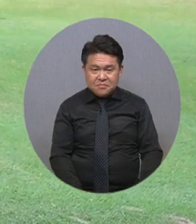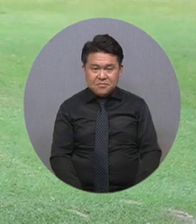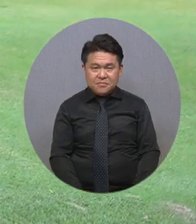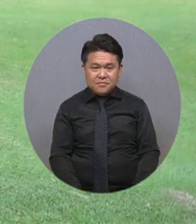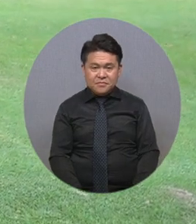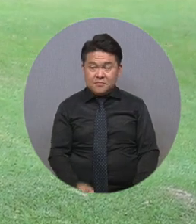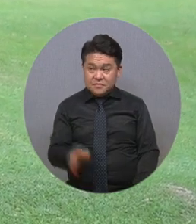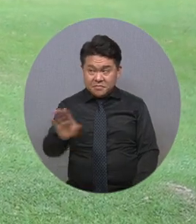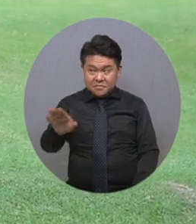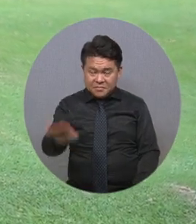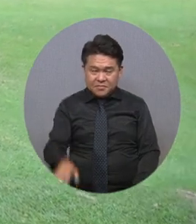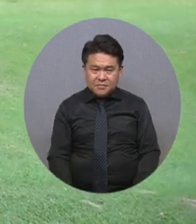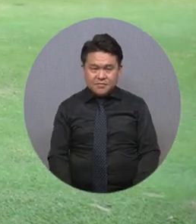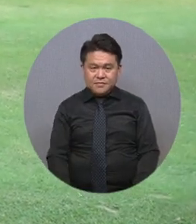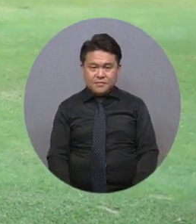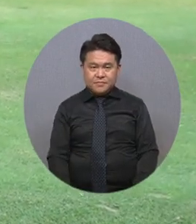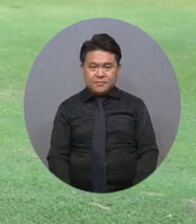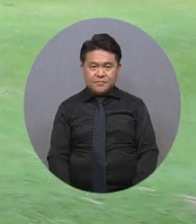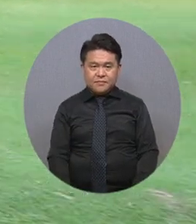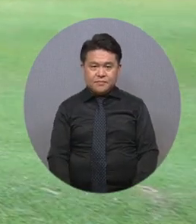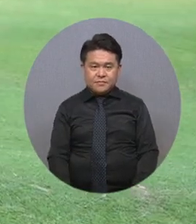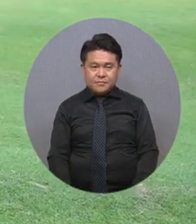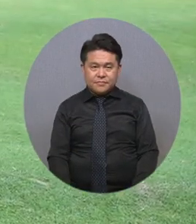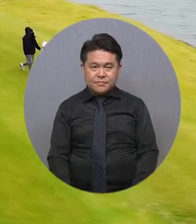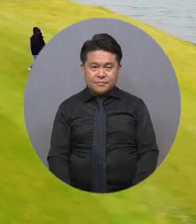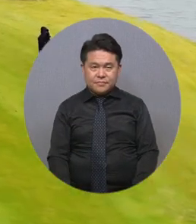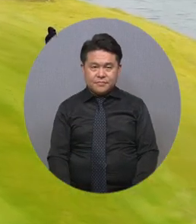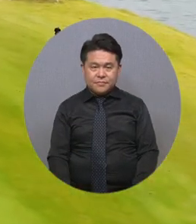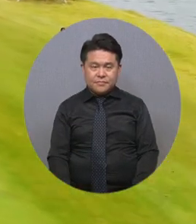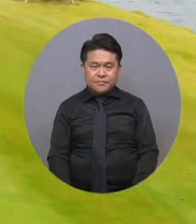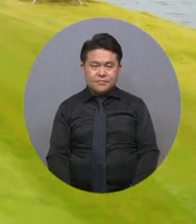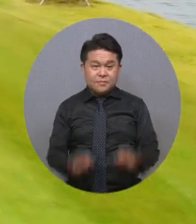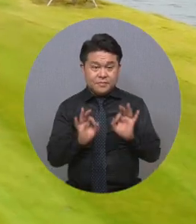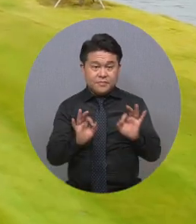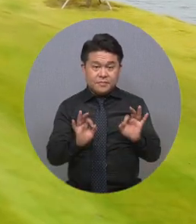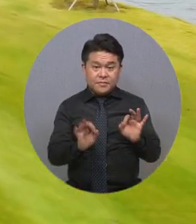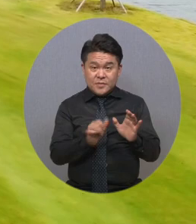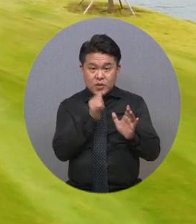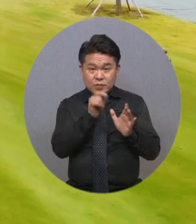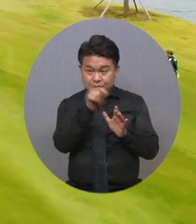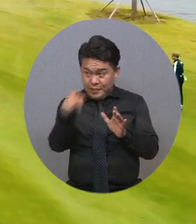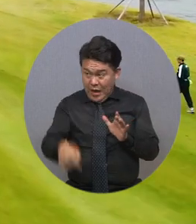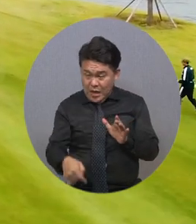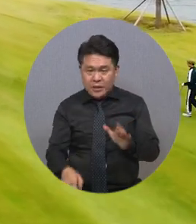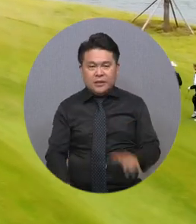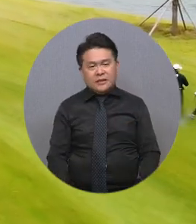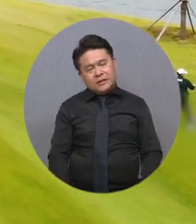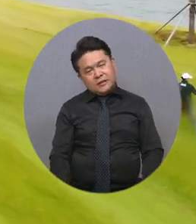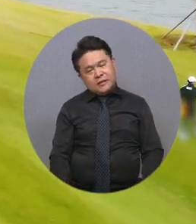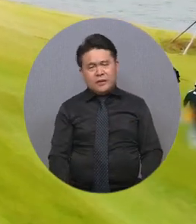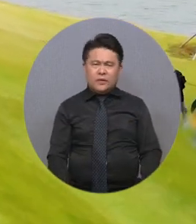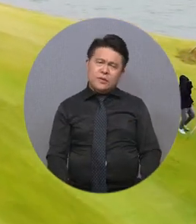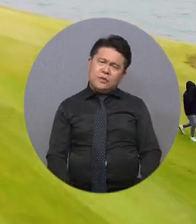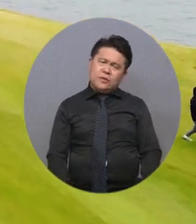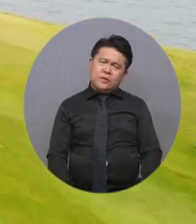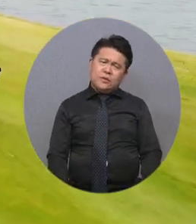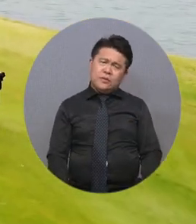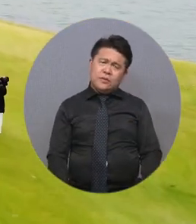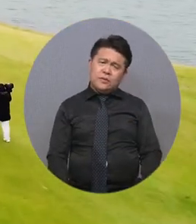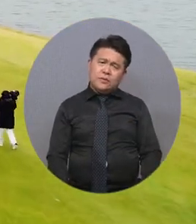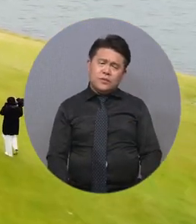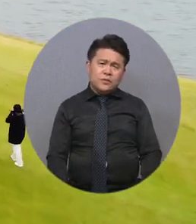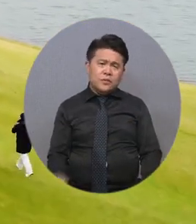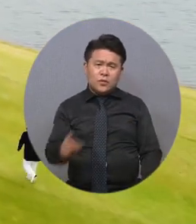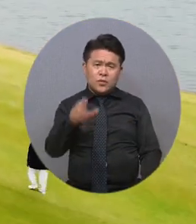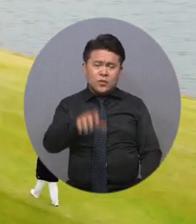이따 가지고 계세요 저희 치다가 흘릴 수도 있어 이렇게 들어가 버렸다고? 그러니까 여기 언니 끝 어느